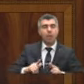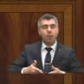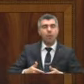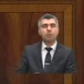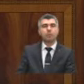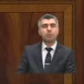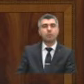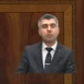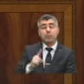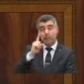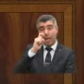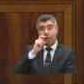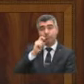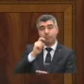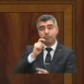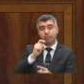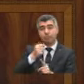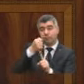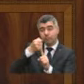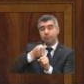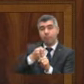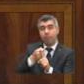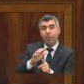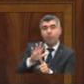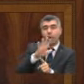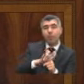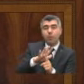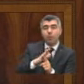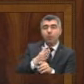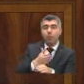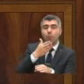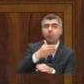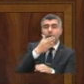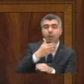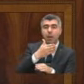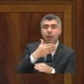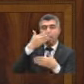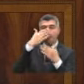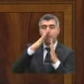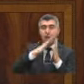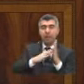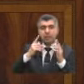رهانا حاسما بالنسبة لمستقبل بلادنا.